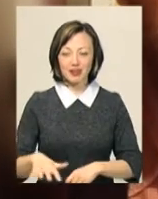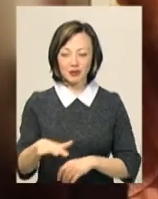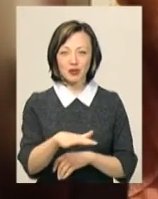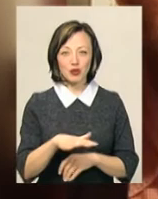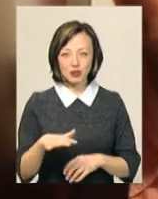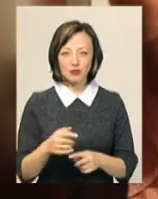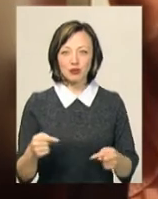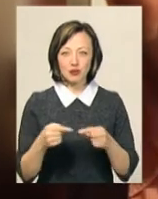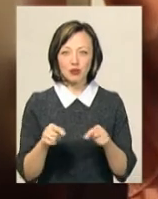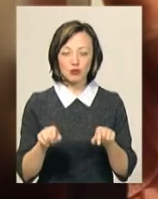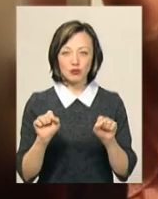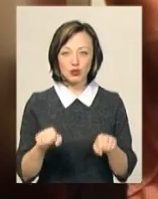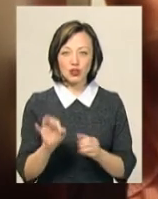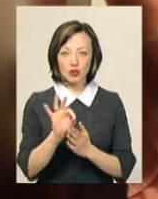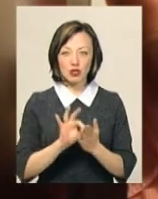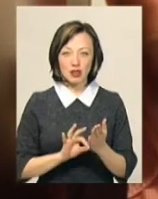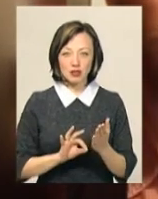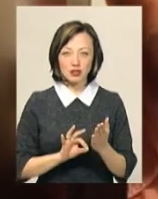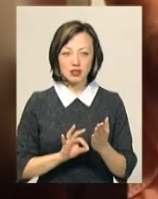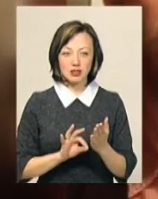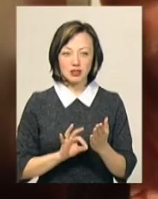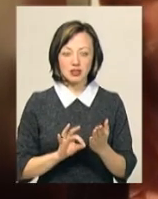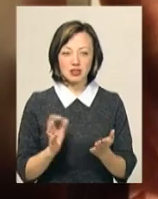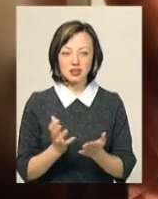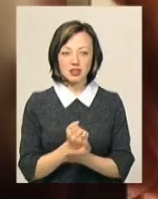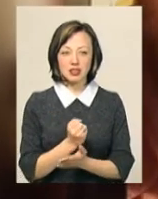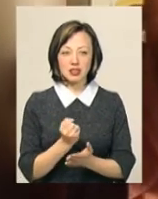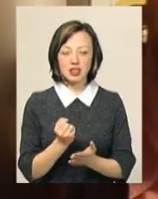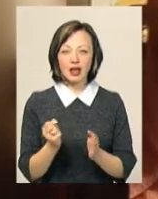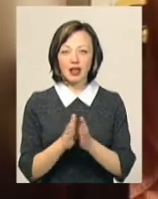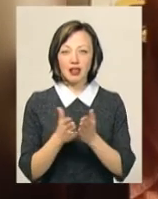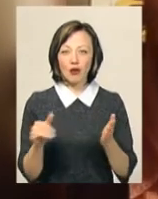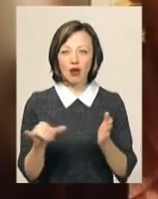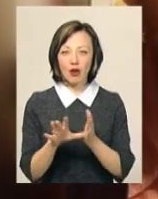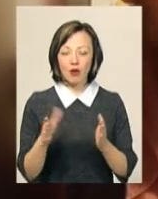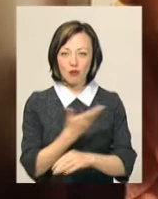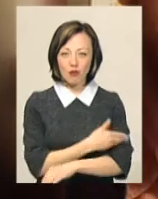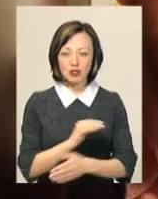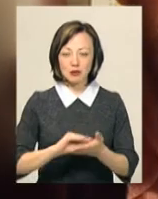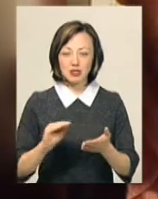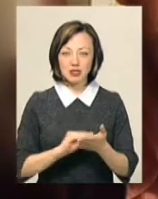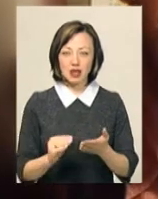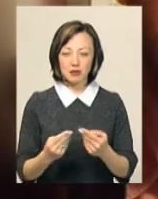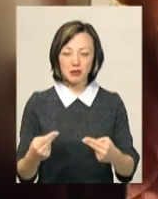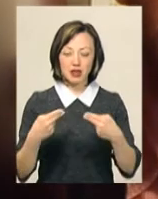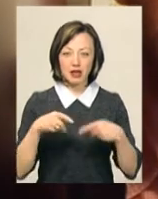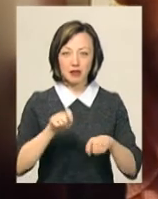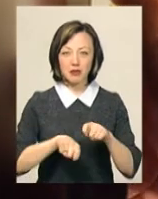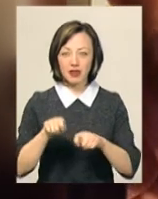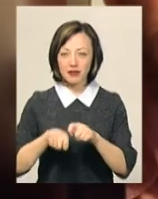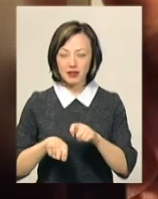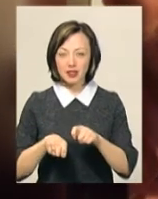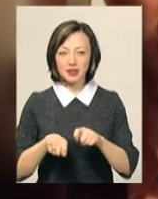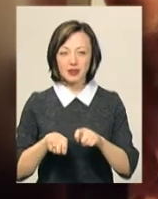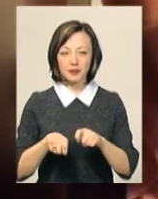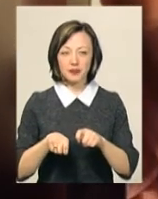Відповідно, тут ми вже одразу знайшли книгу рекордів Польщі, їм написали. Вони до нас переїхали,